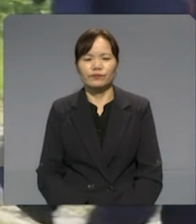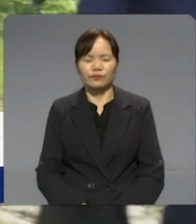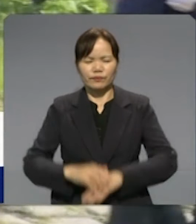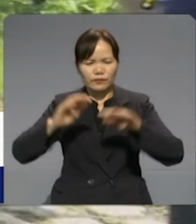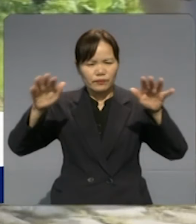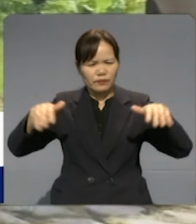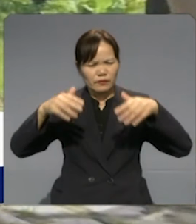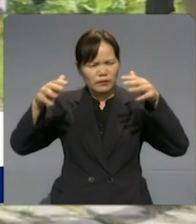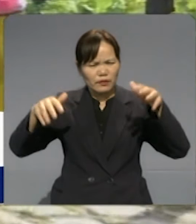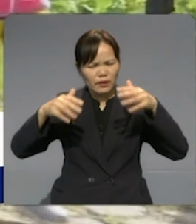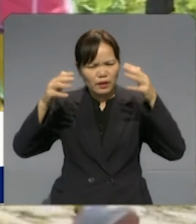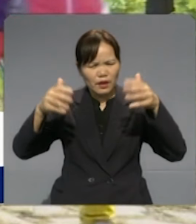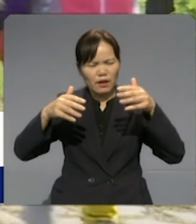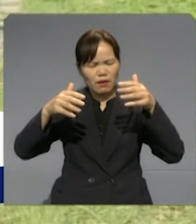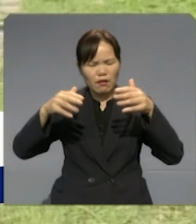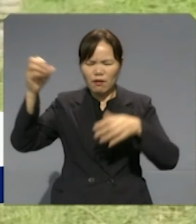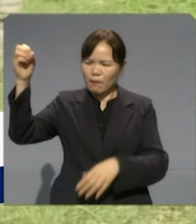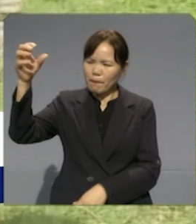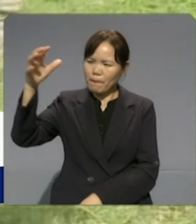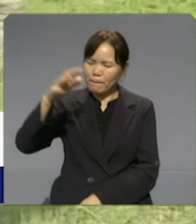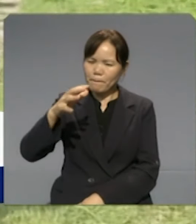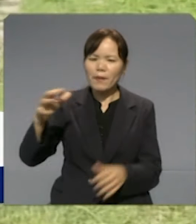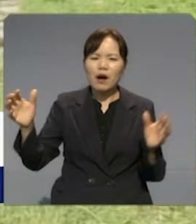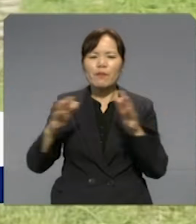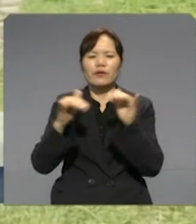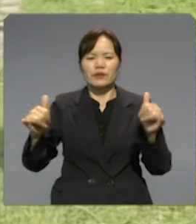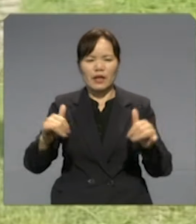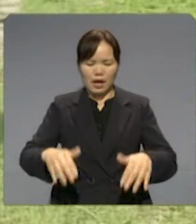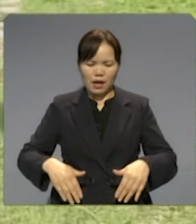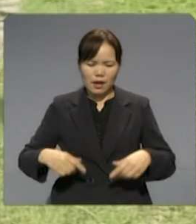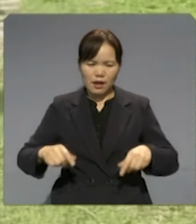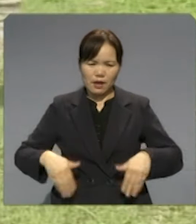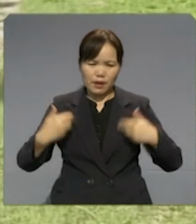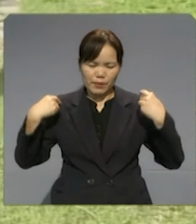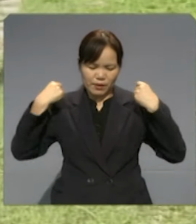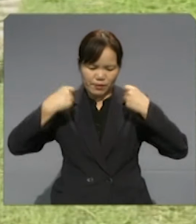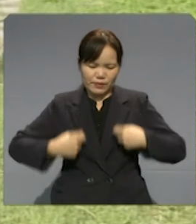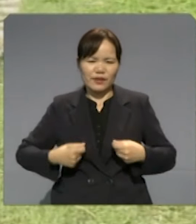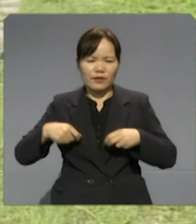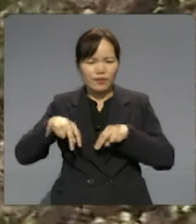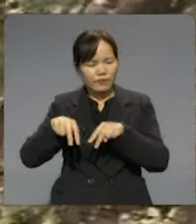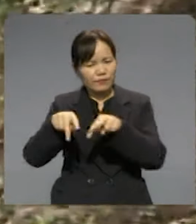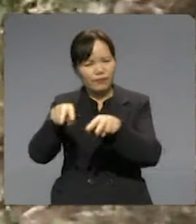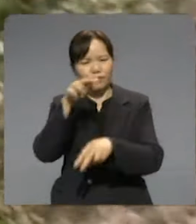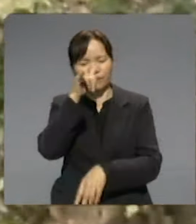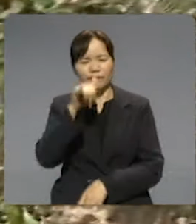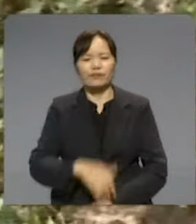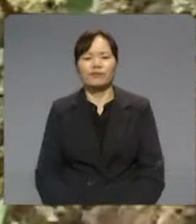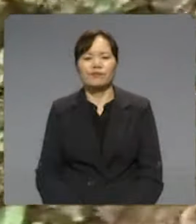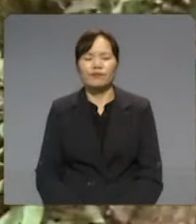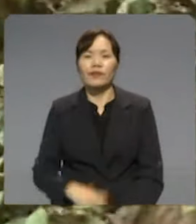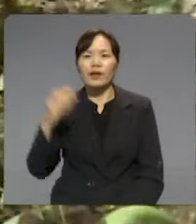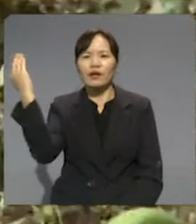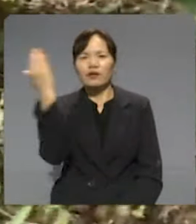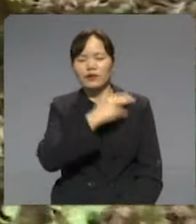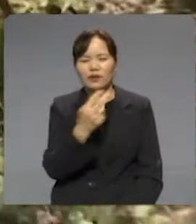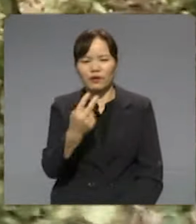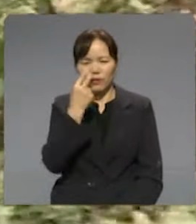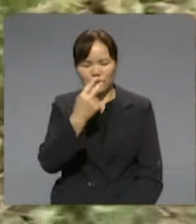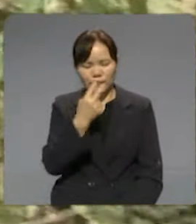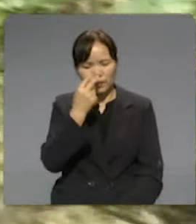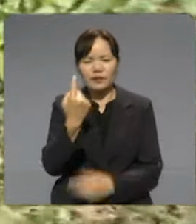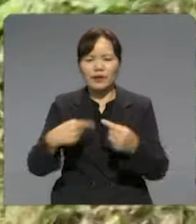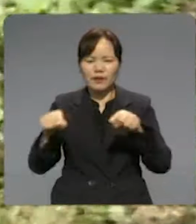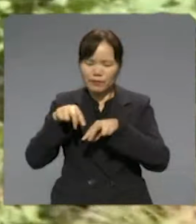가을 햇살 아래 모인 사람들. 가벼운 옷차림으로 발걸음을 옮깁니다. 신선한 공기를 마시며